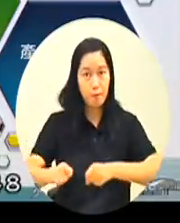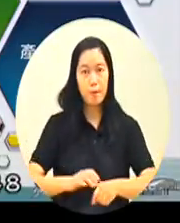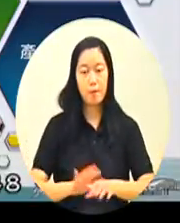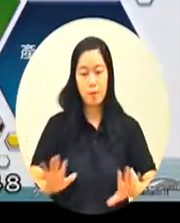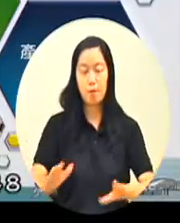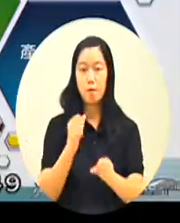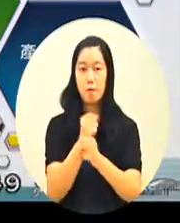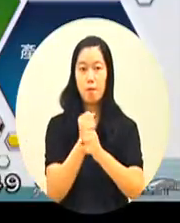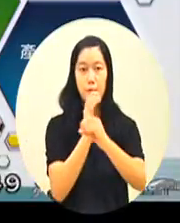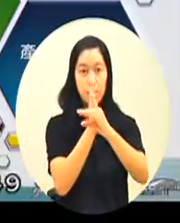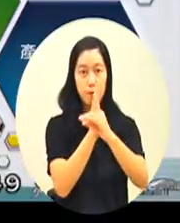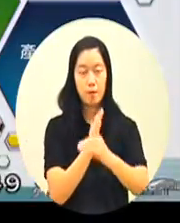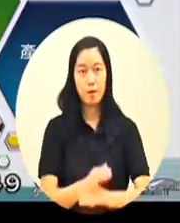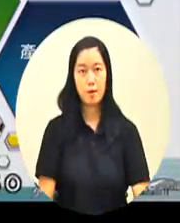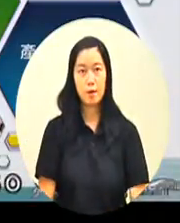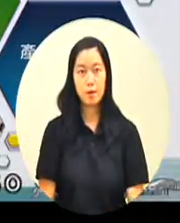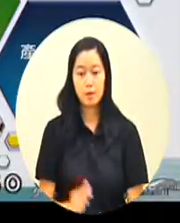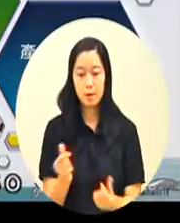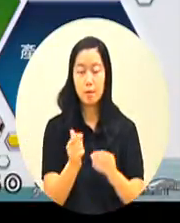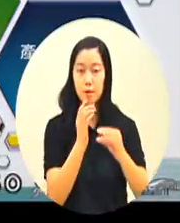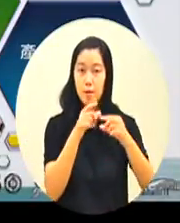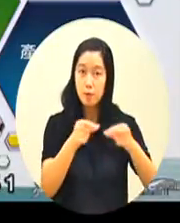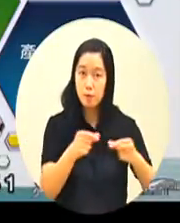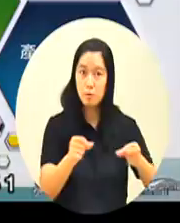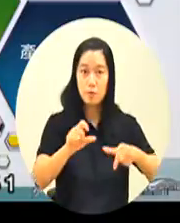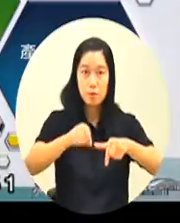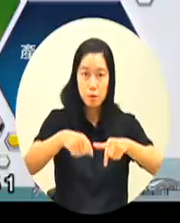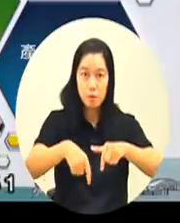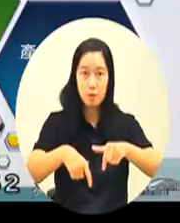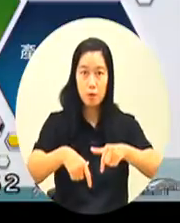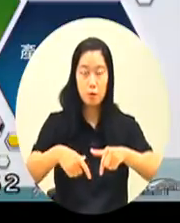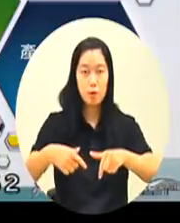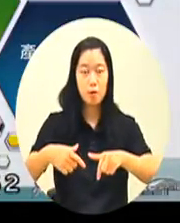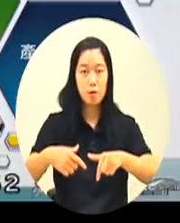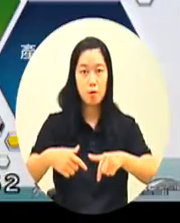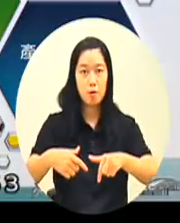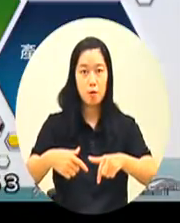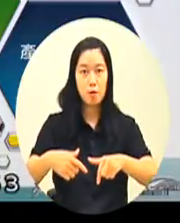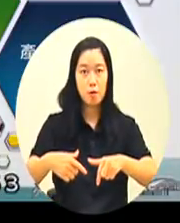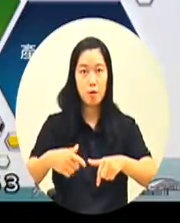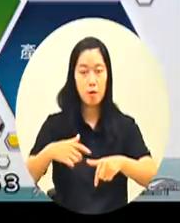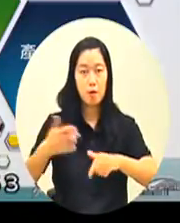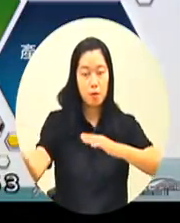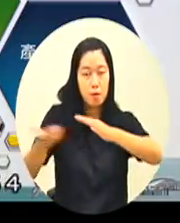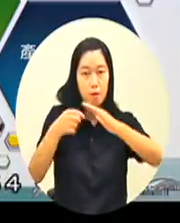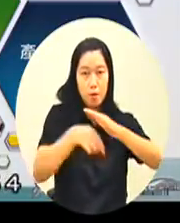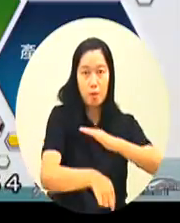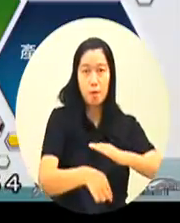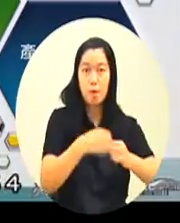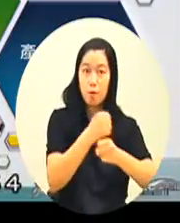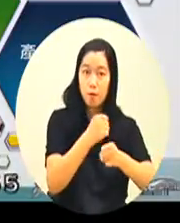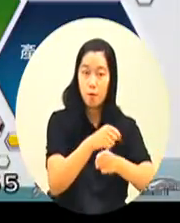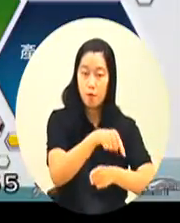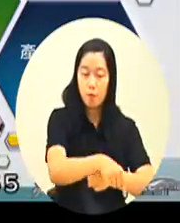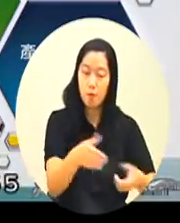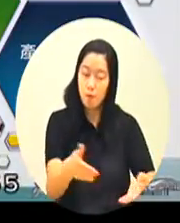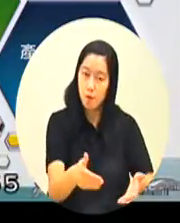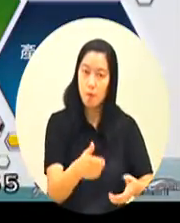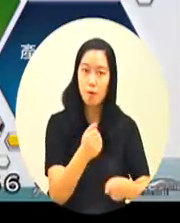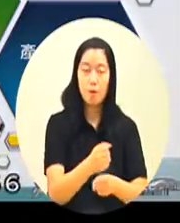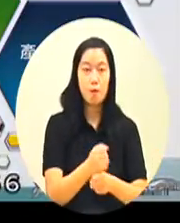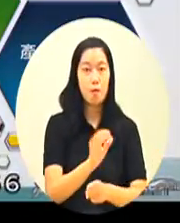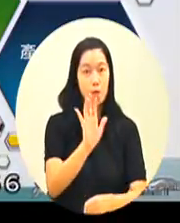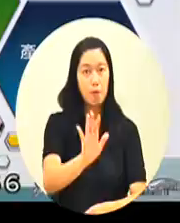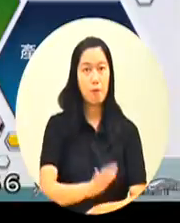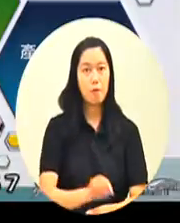那也有像日本的公司到这一边移地 开发的工作在我们这边进行，所